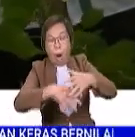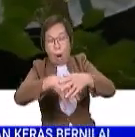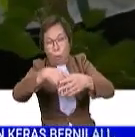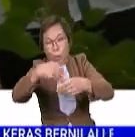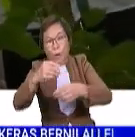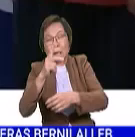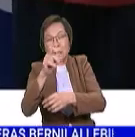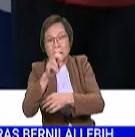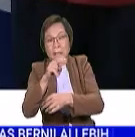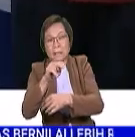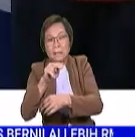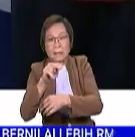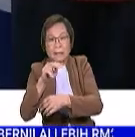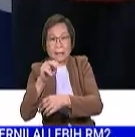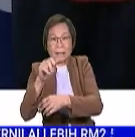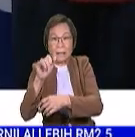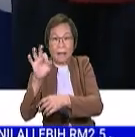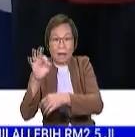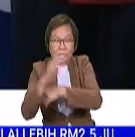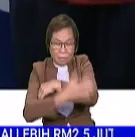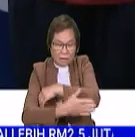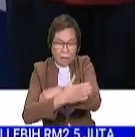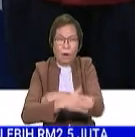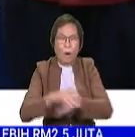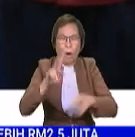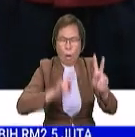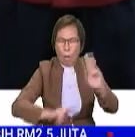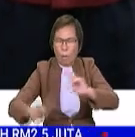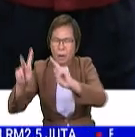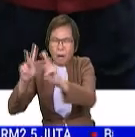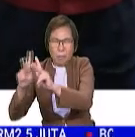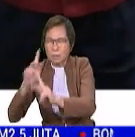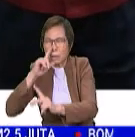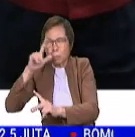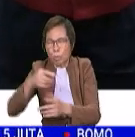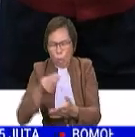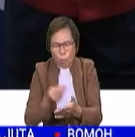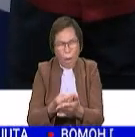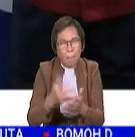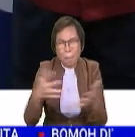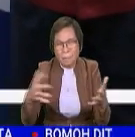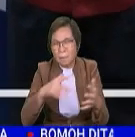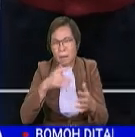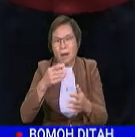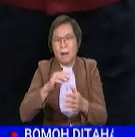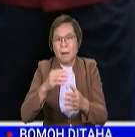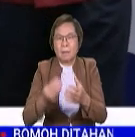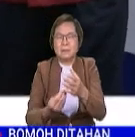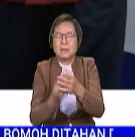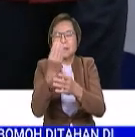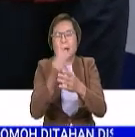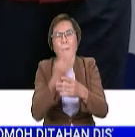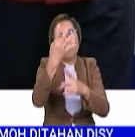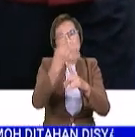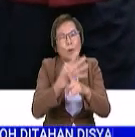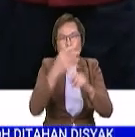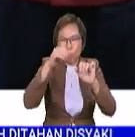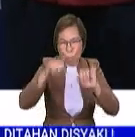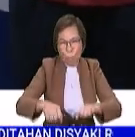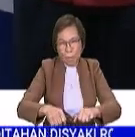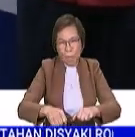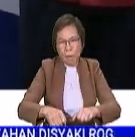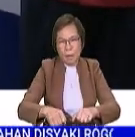negara tercoreng Kampung kenang-kenangan tidak memulai membutuhkan modal yang banyak ditanam j-park bulannya tidak